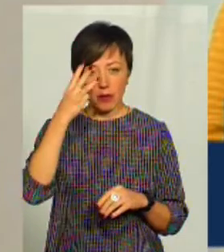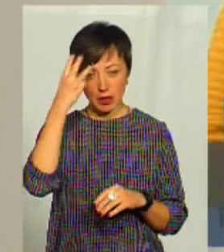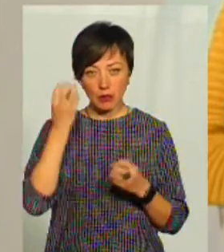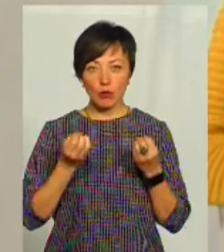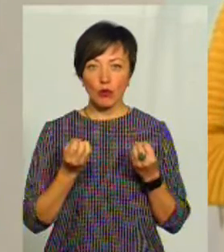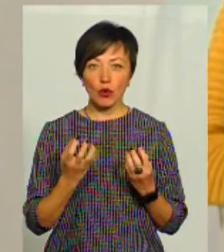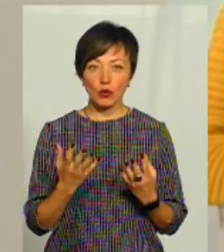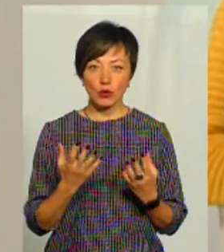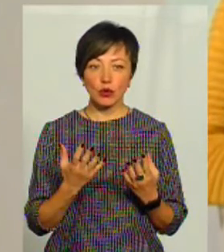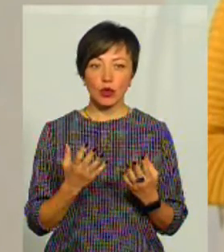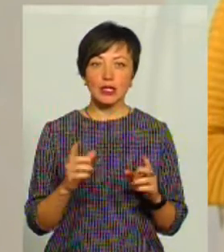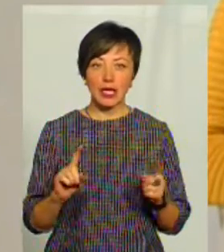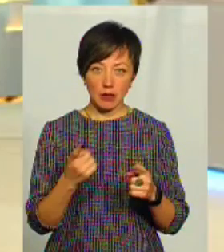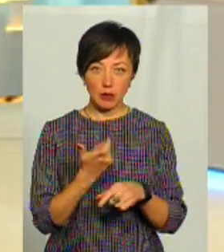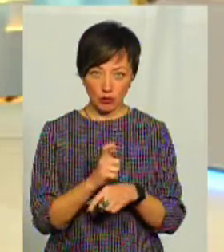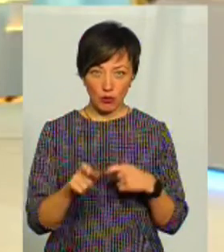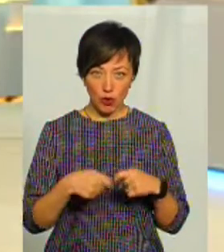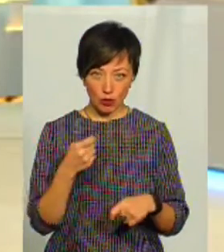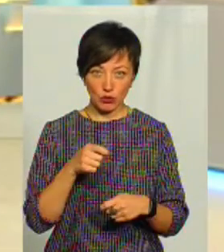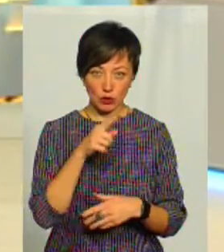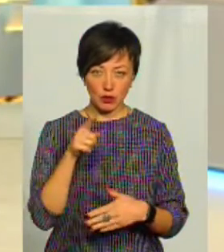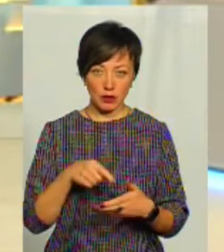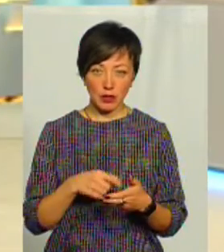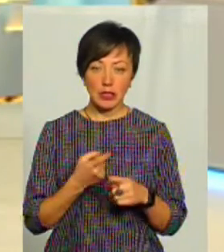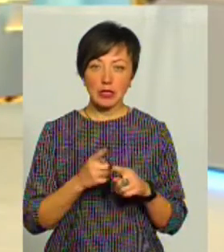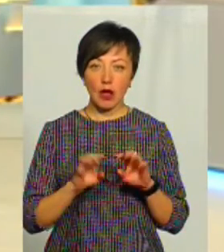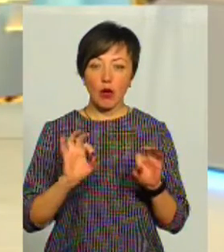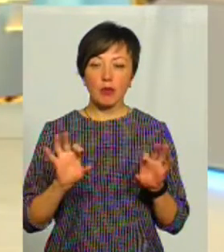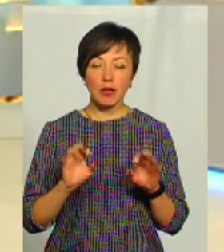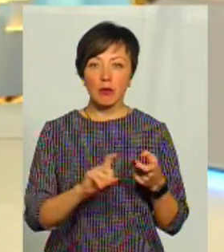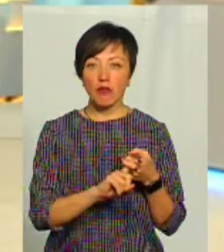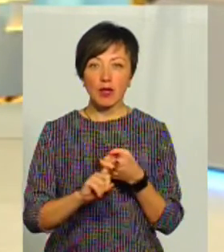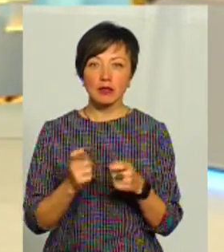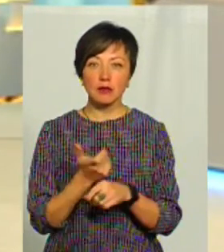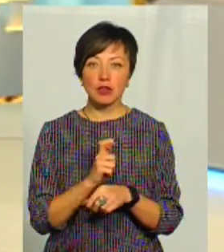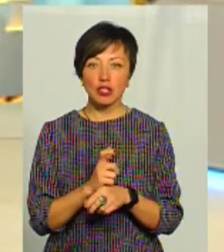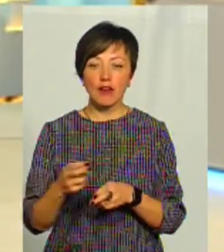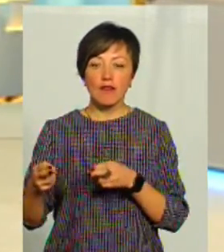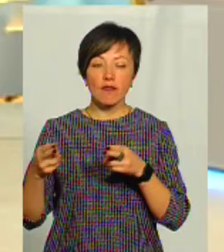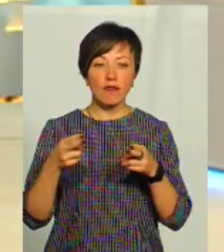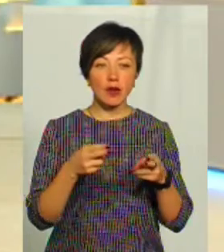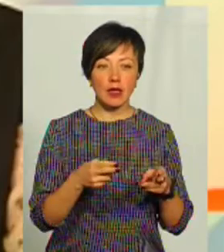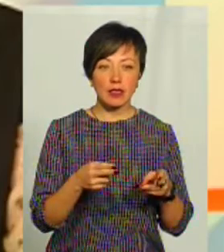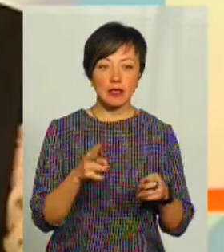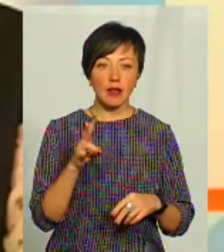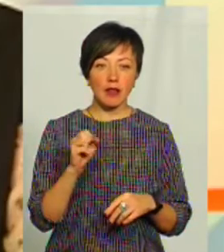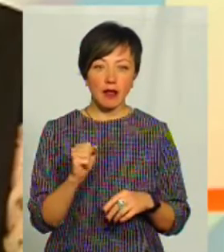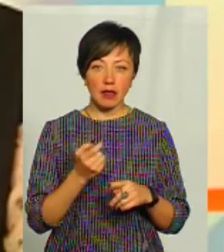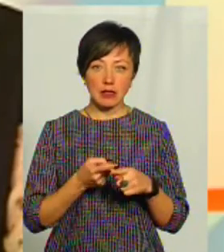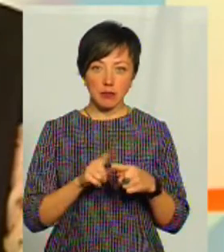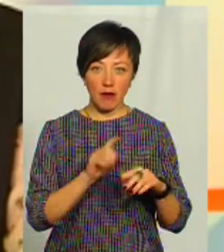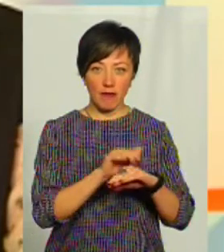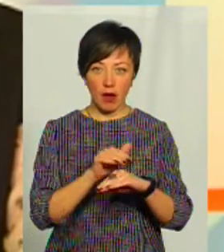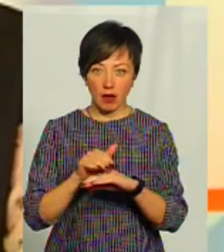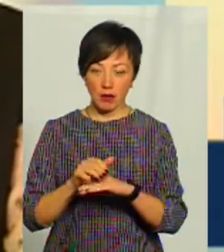Хмельницькому просто затримують більше порушників, скоріш за все. Чи... Це коментар стосується більше виїздів саме за